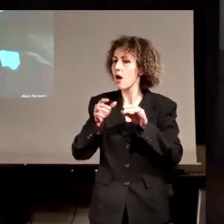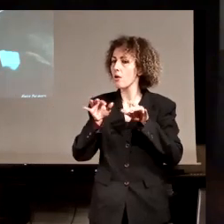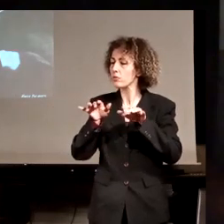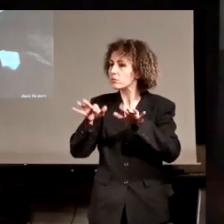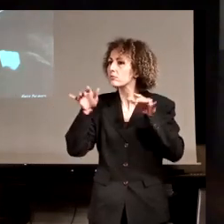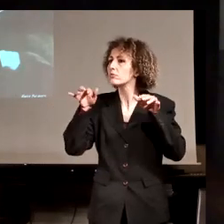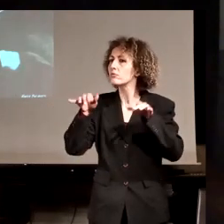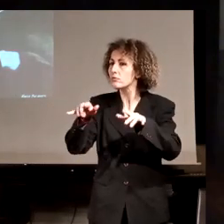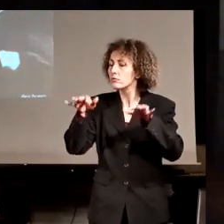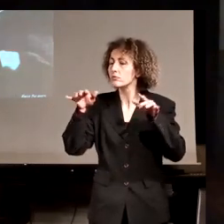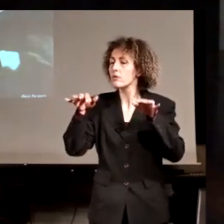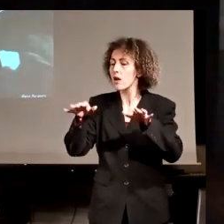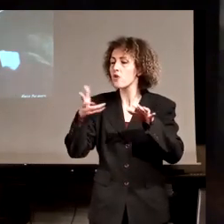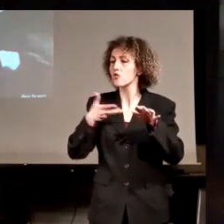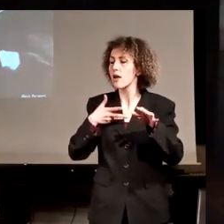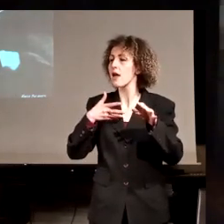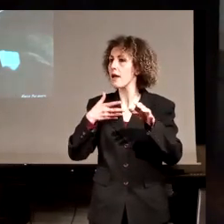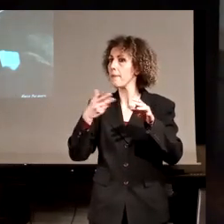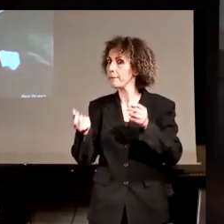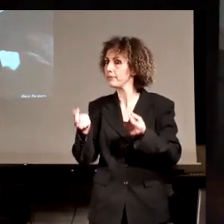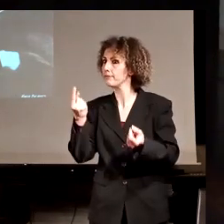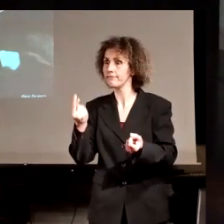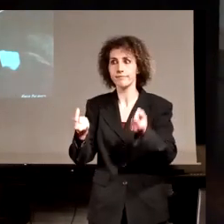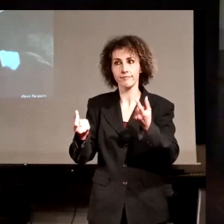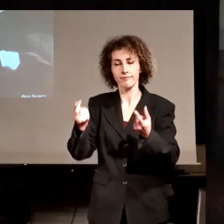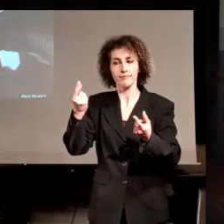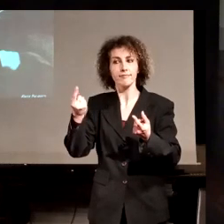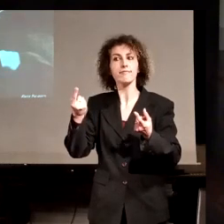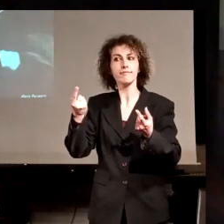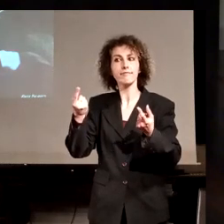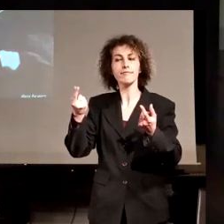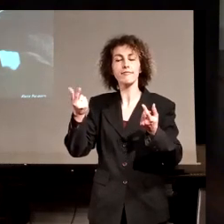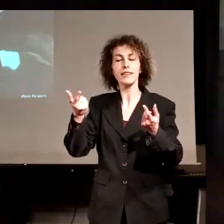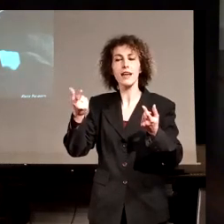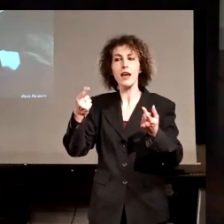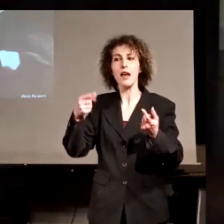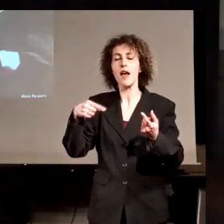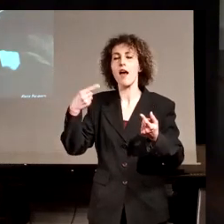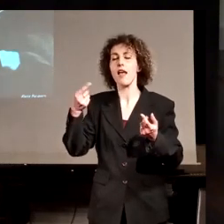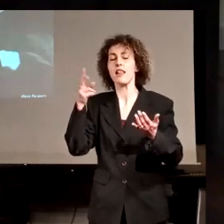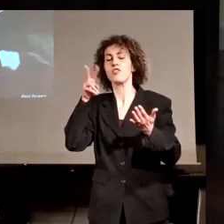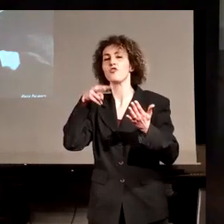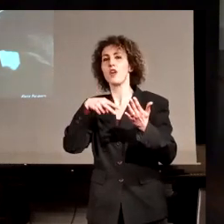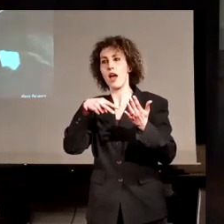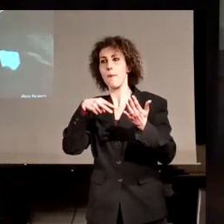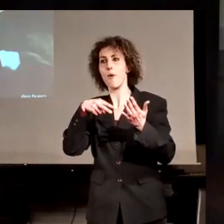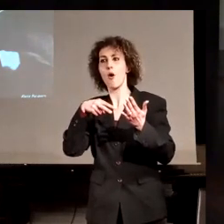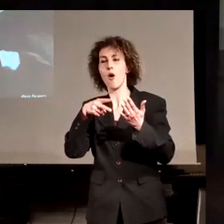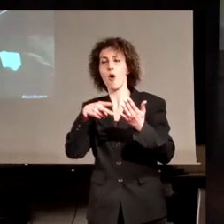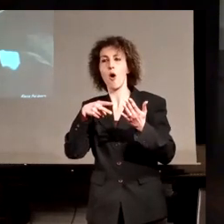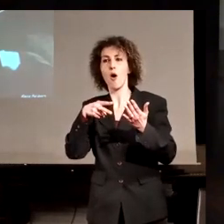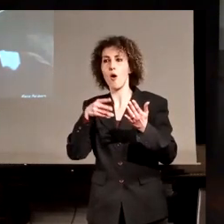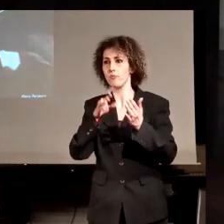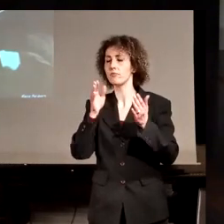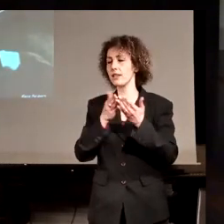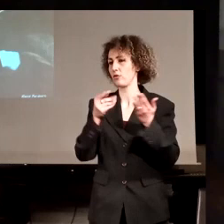alle quali poi ci dedicheremo quando entriamo direttamente il pezzo di spiro